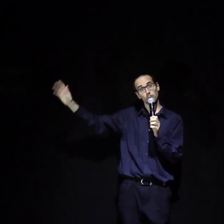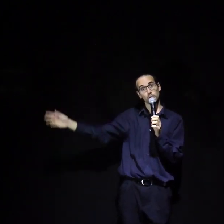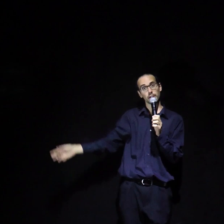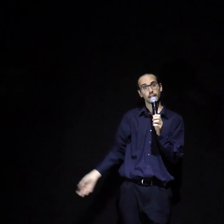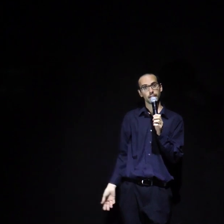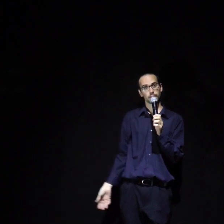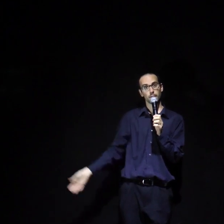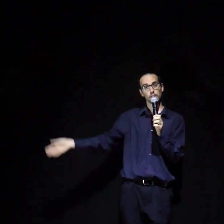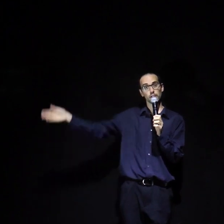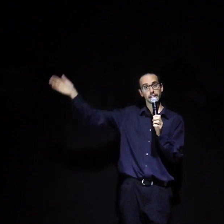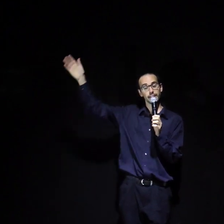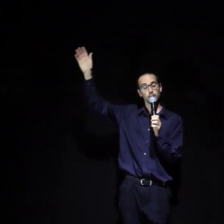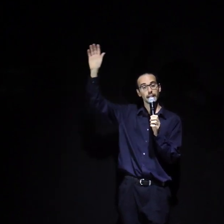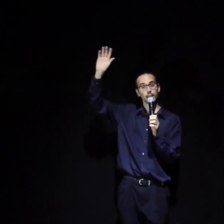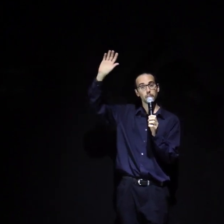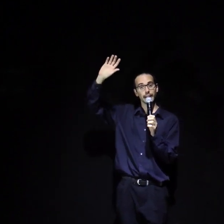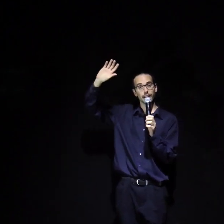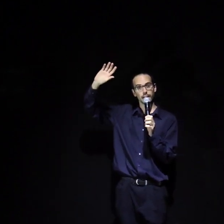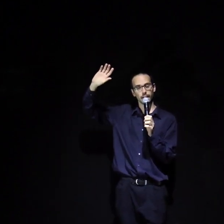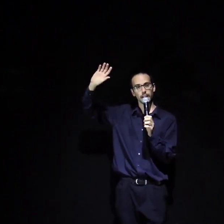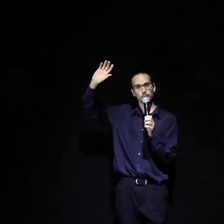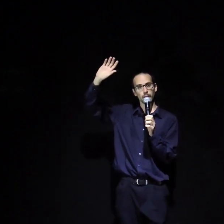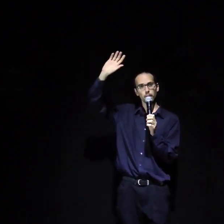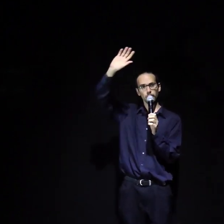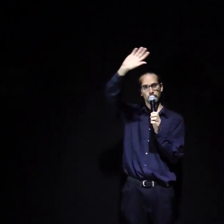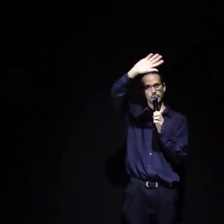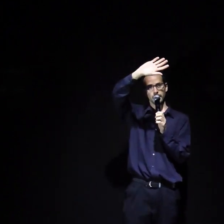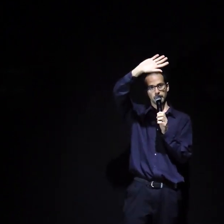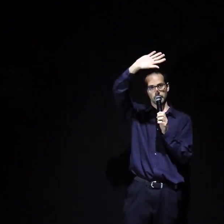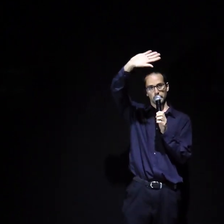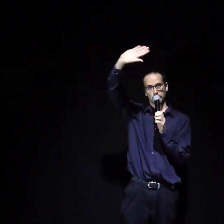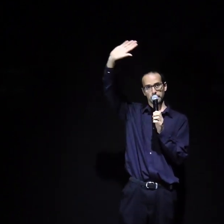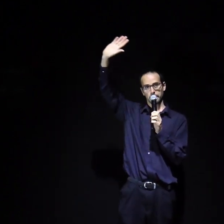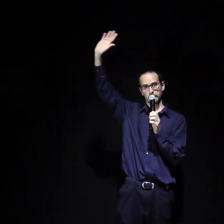mà oposada, com si us estiguéssiu mirant a un mirall. A veure, provem-ho.